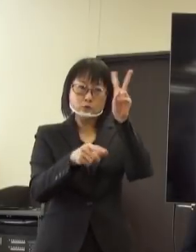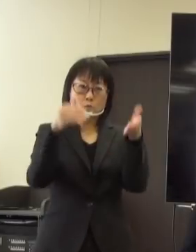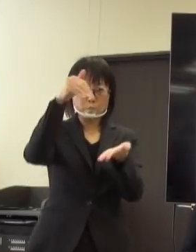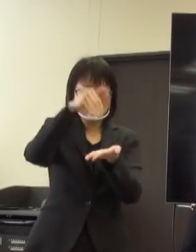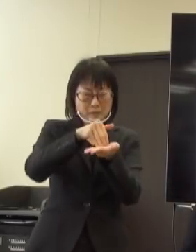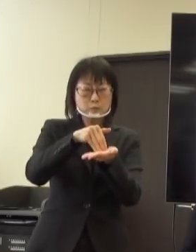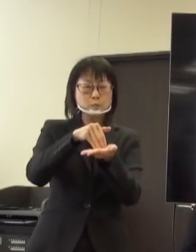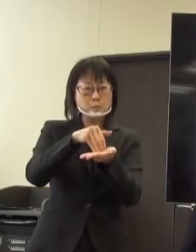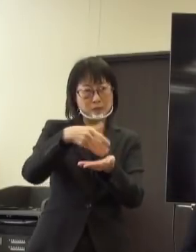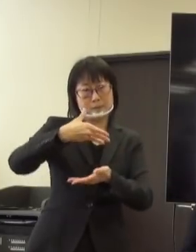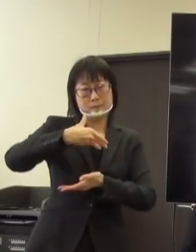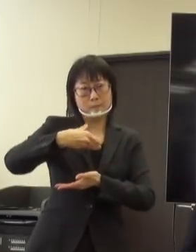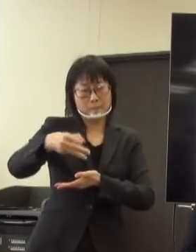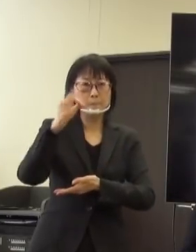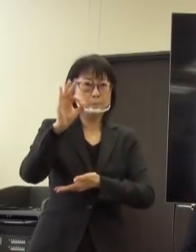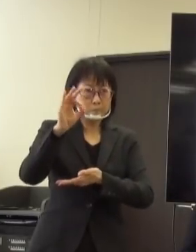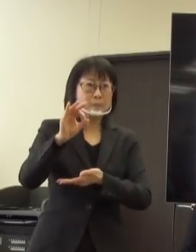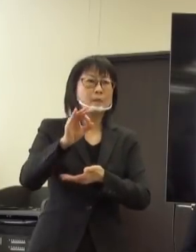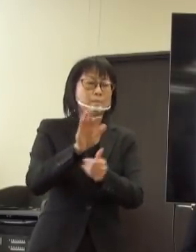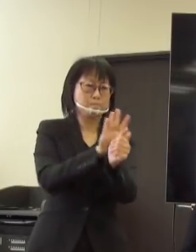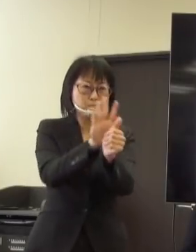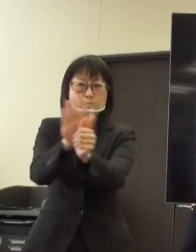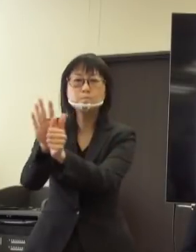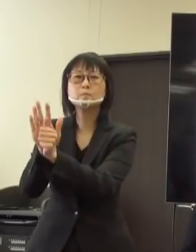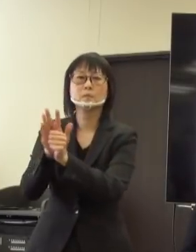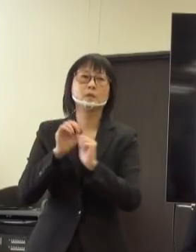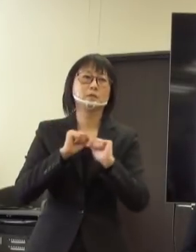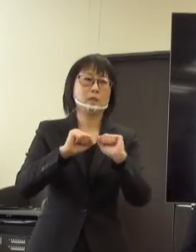まあ負担がないような形で、